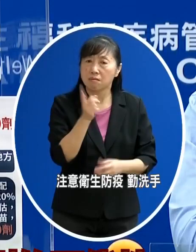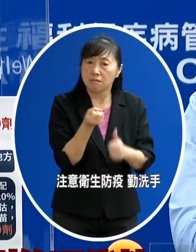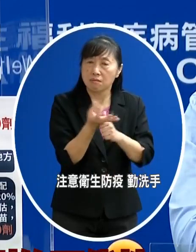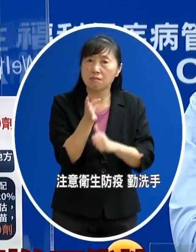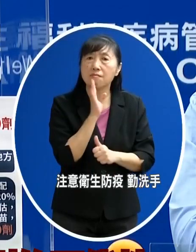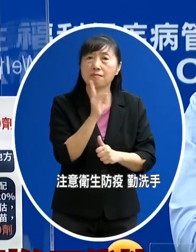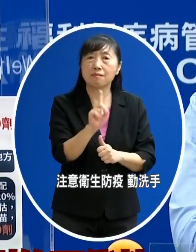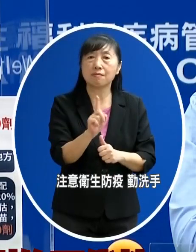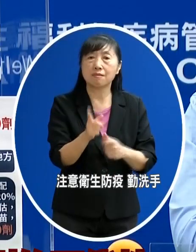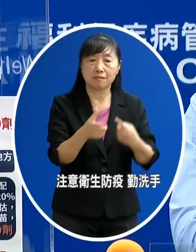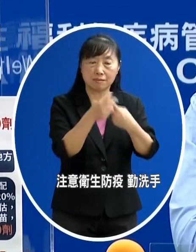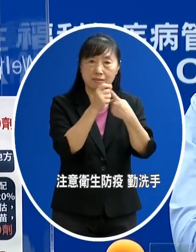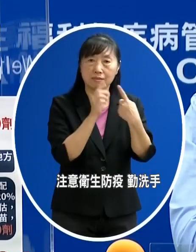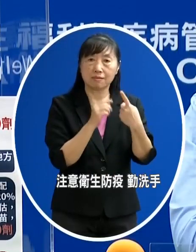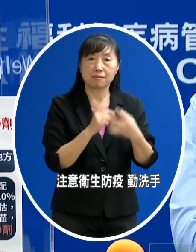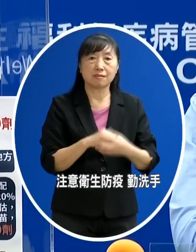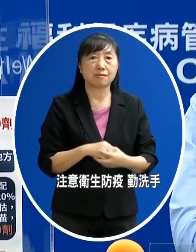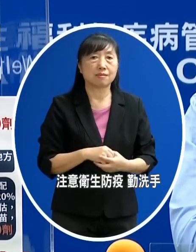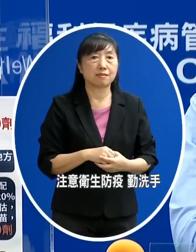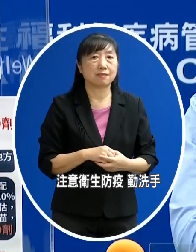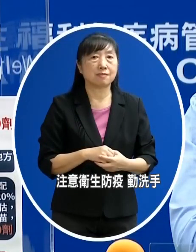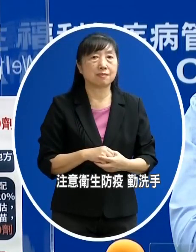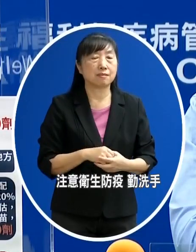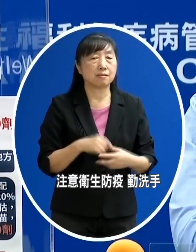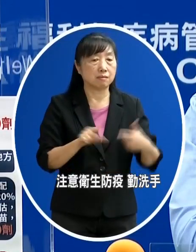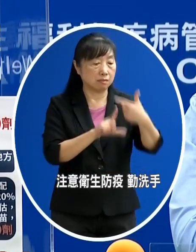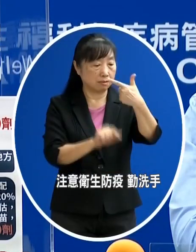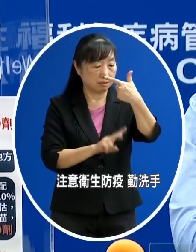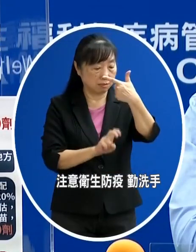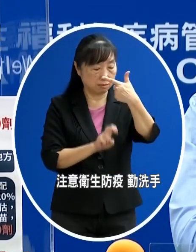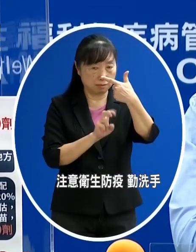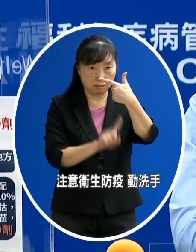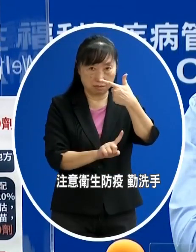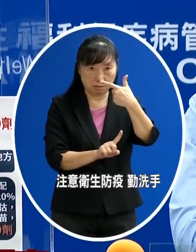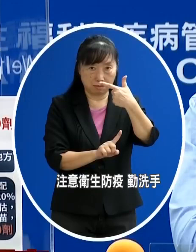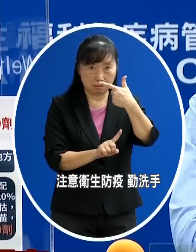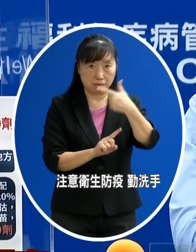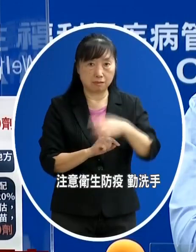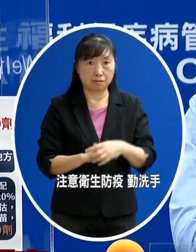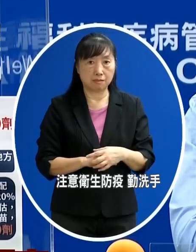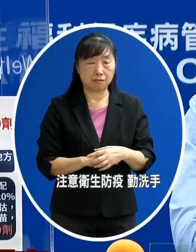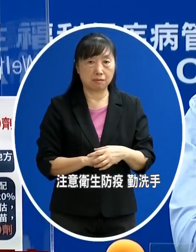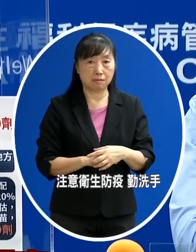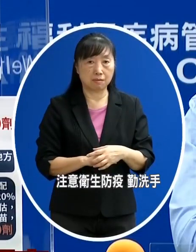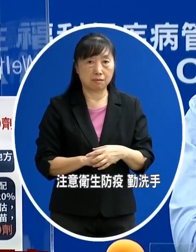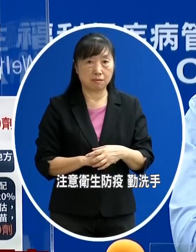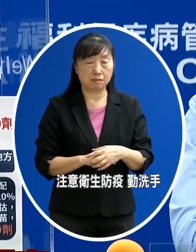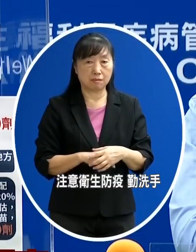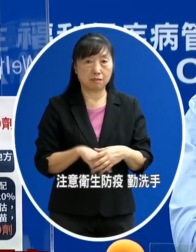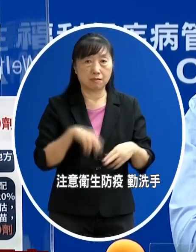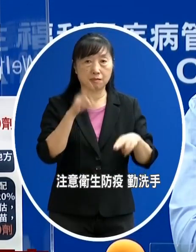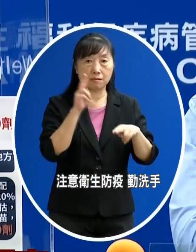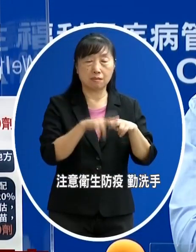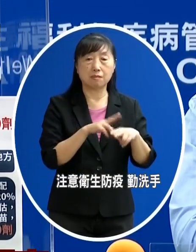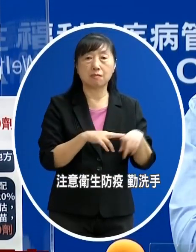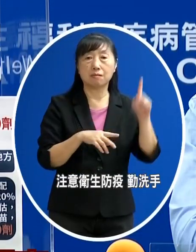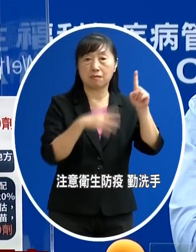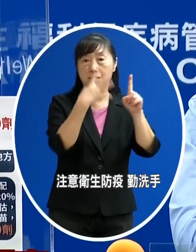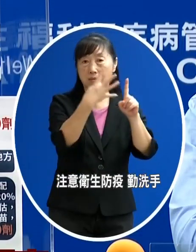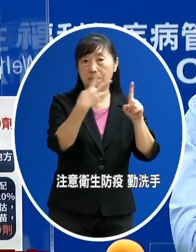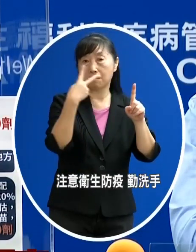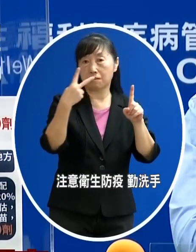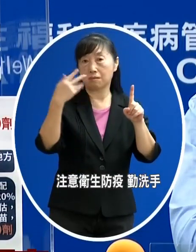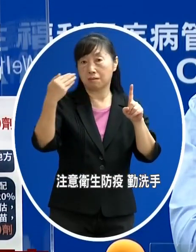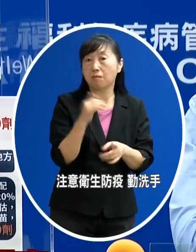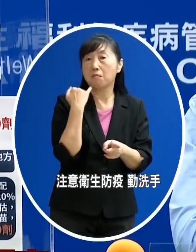到的可能性，一个是在他是6月21号搭乘这个14298